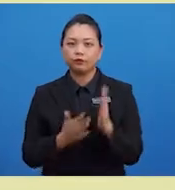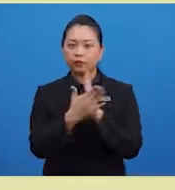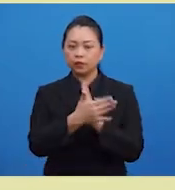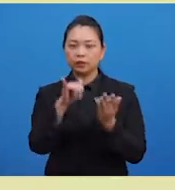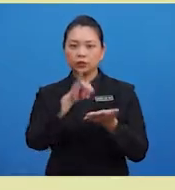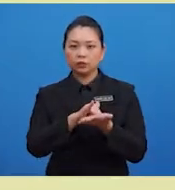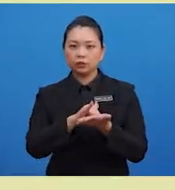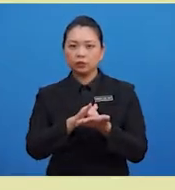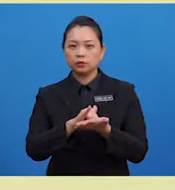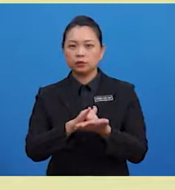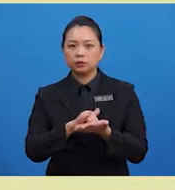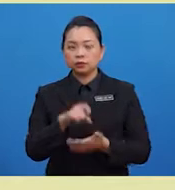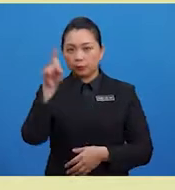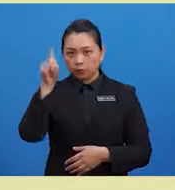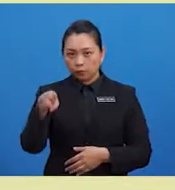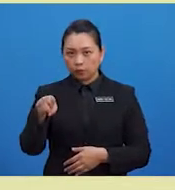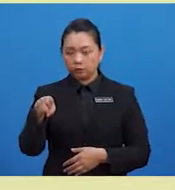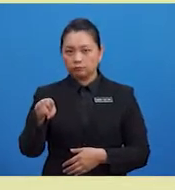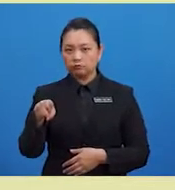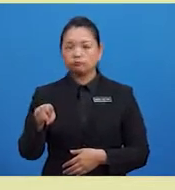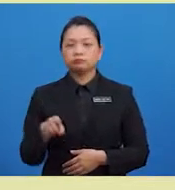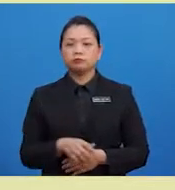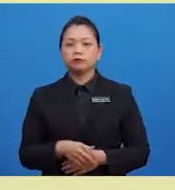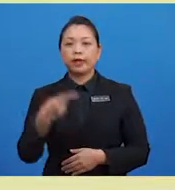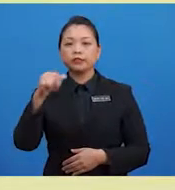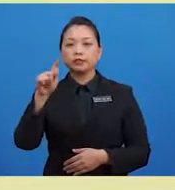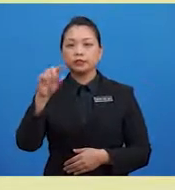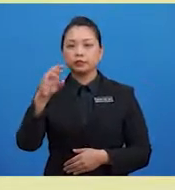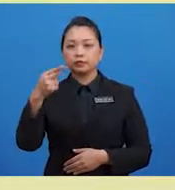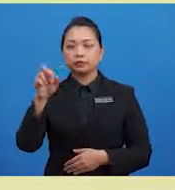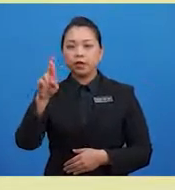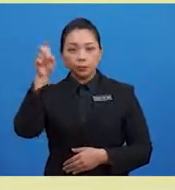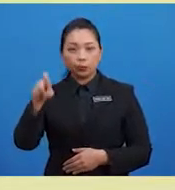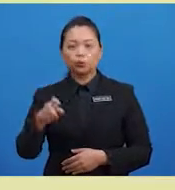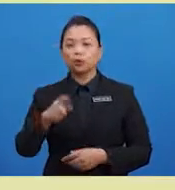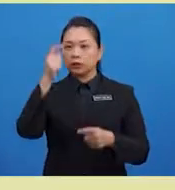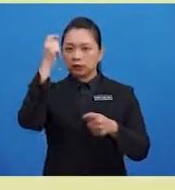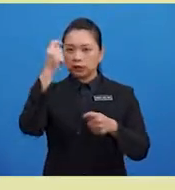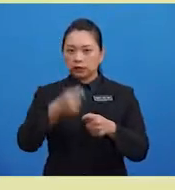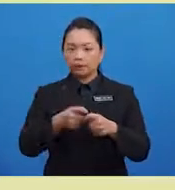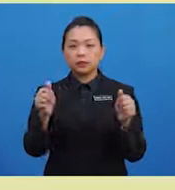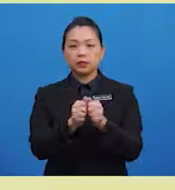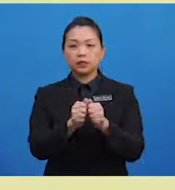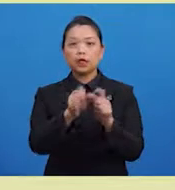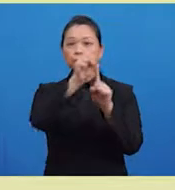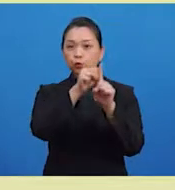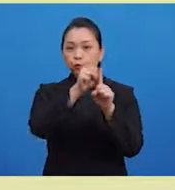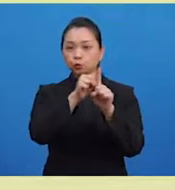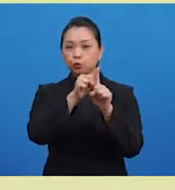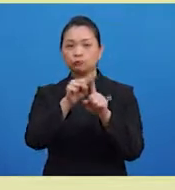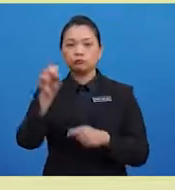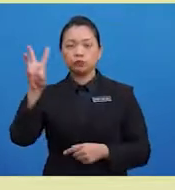Oleh itu, keperluan hatcher perlu ditetapkan dengan julat suhu 36.7 darjah